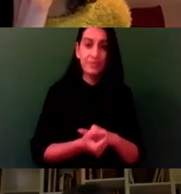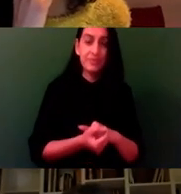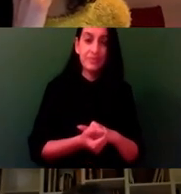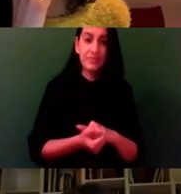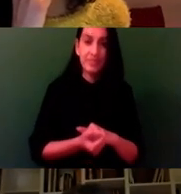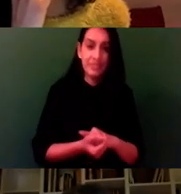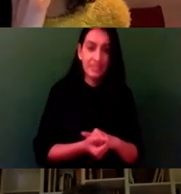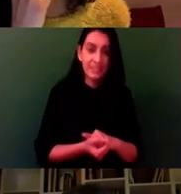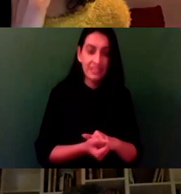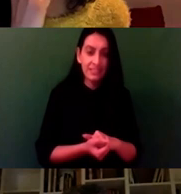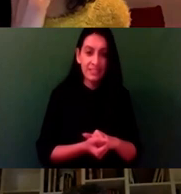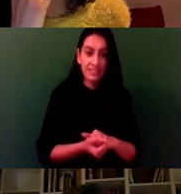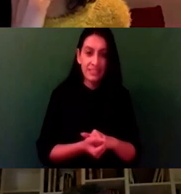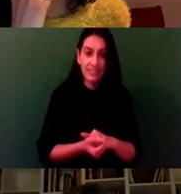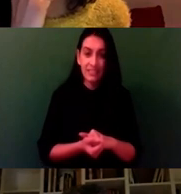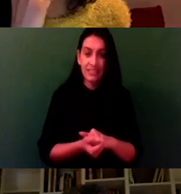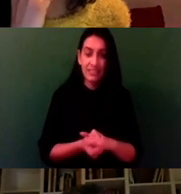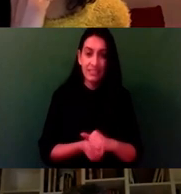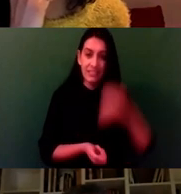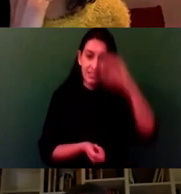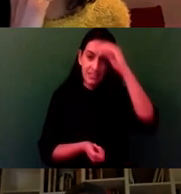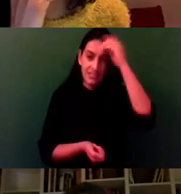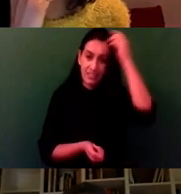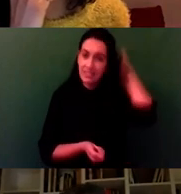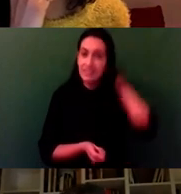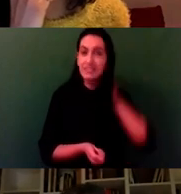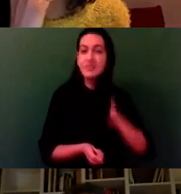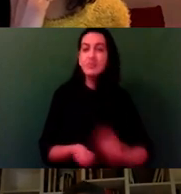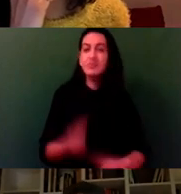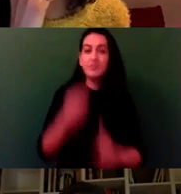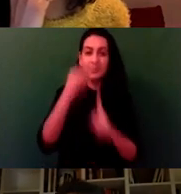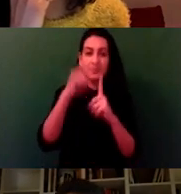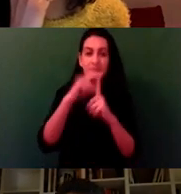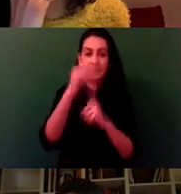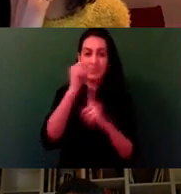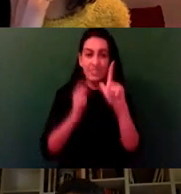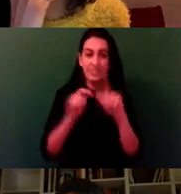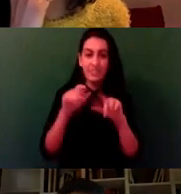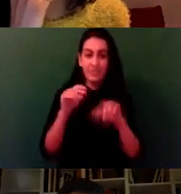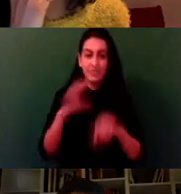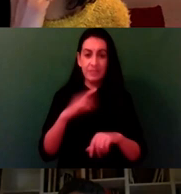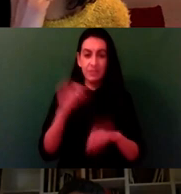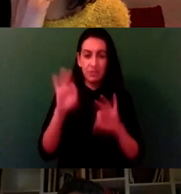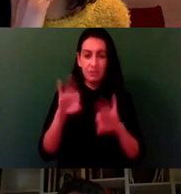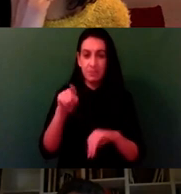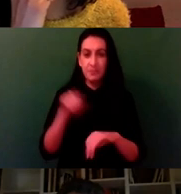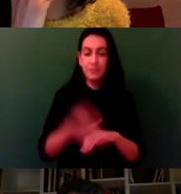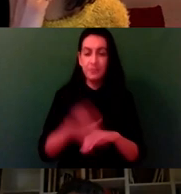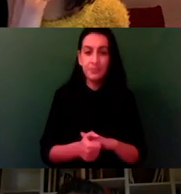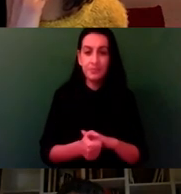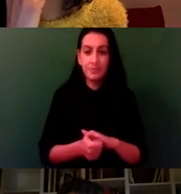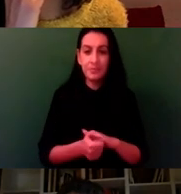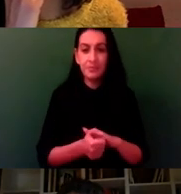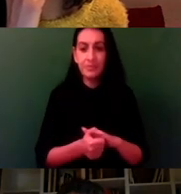Şey kullanacak mıydın haritayı? O konuda yok, almıştın. Ben tamam, aslında senin sorduğu üzerinden yani bu